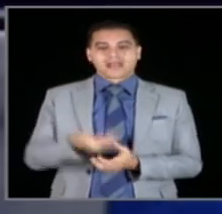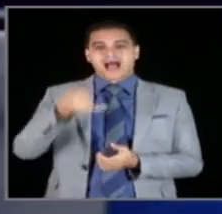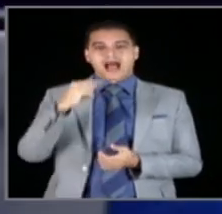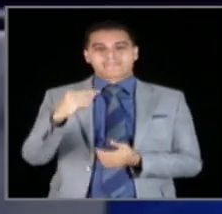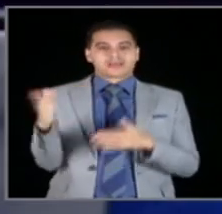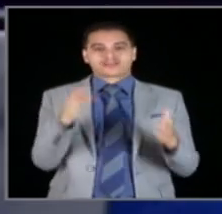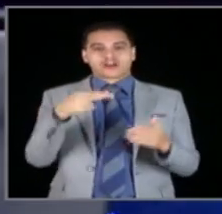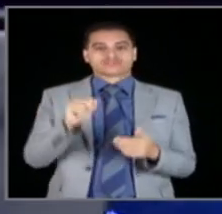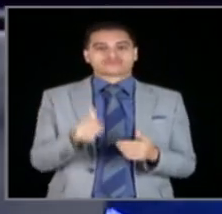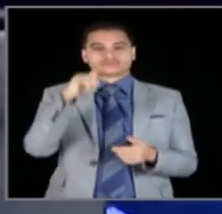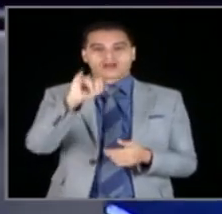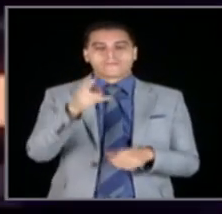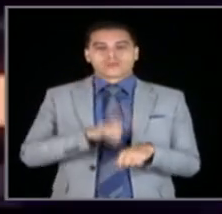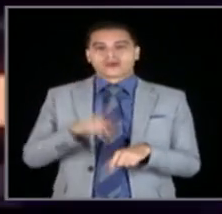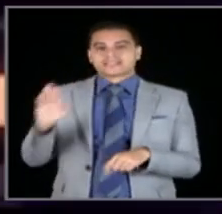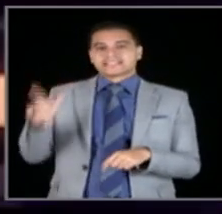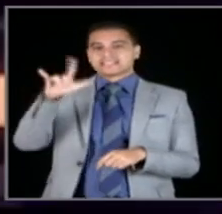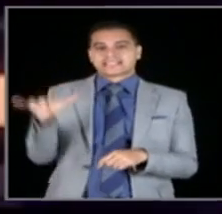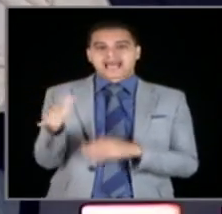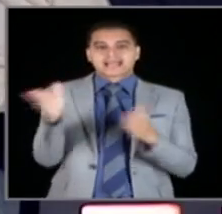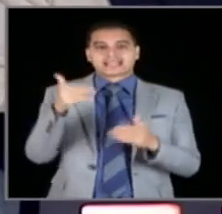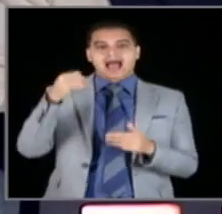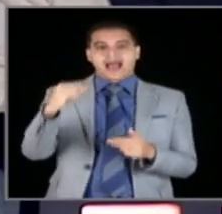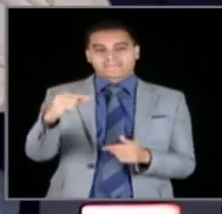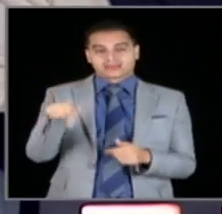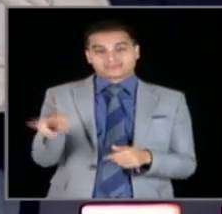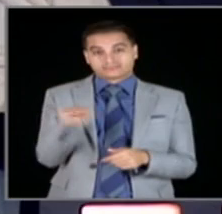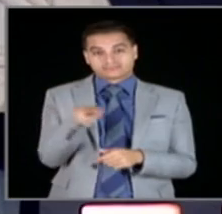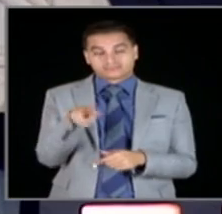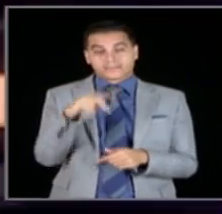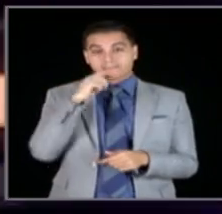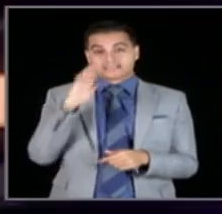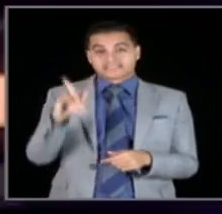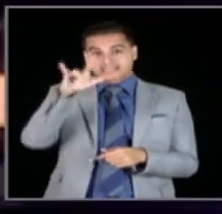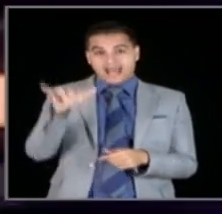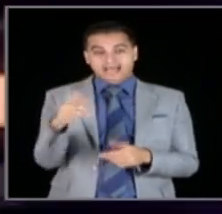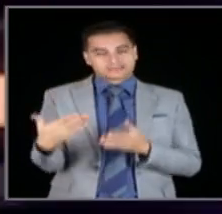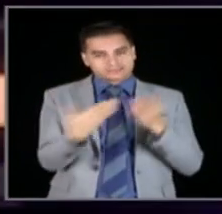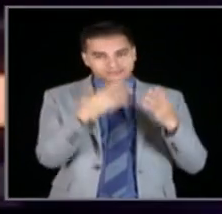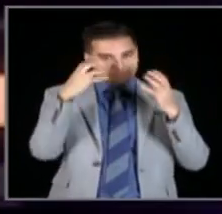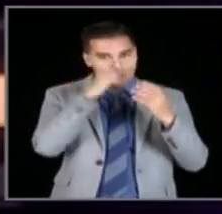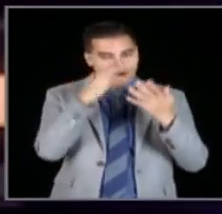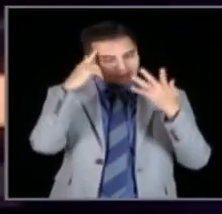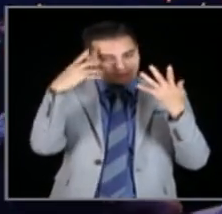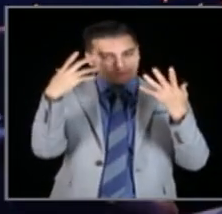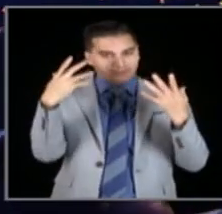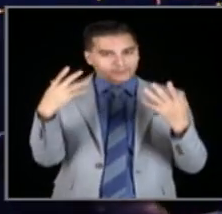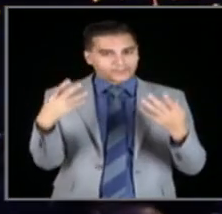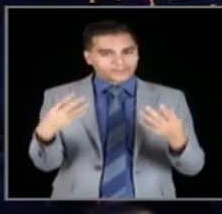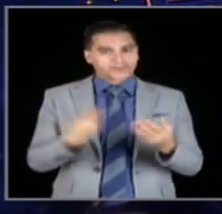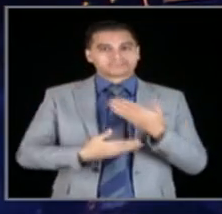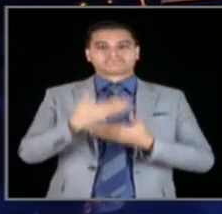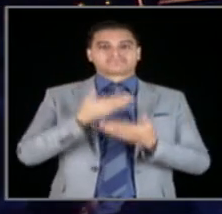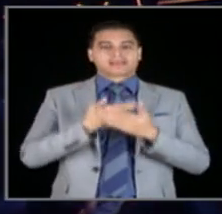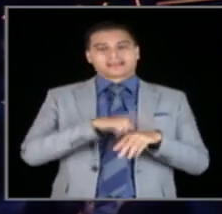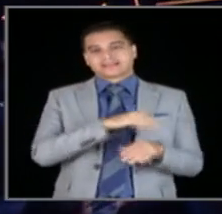أحمد عصام وسالي أحمد، سالي وأحمد عصام. سالي هتروح تسمع أغنية تهدي أعصابك وترجع